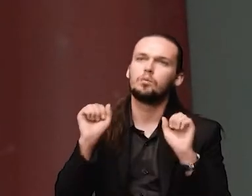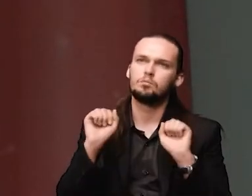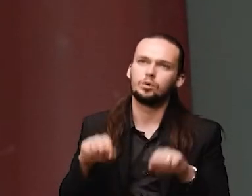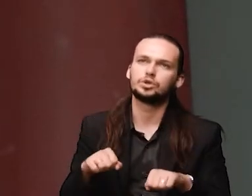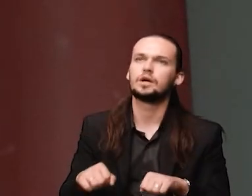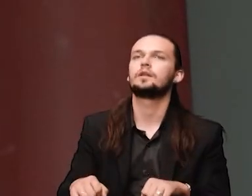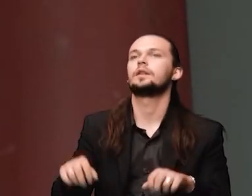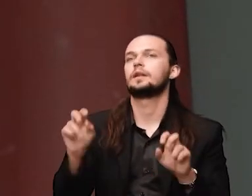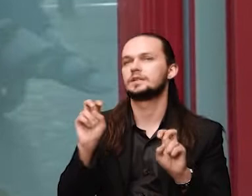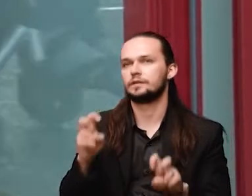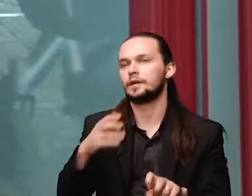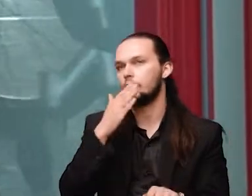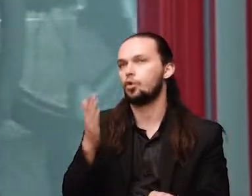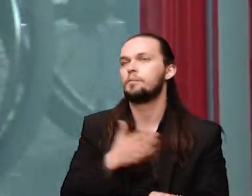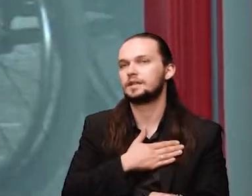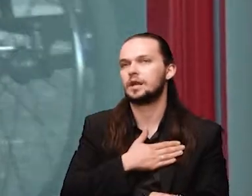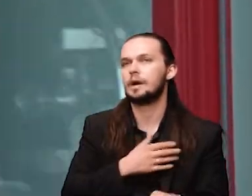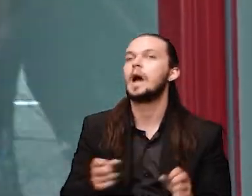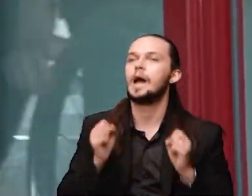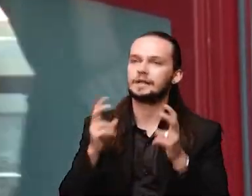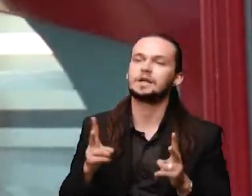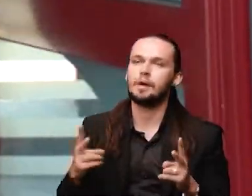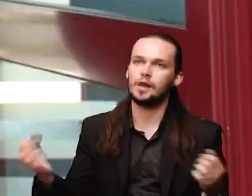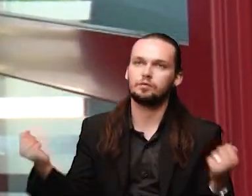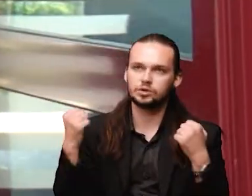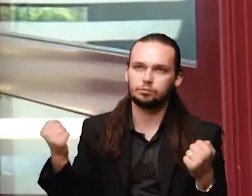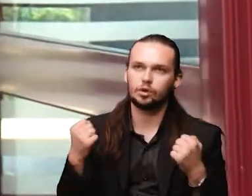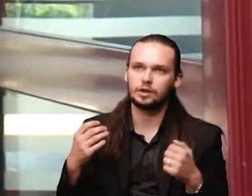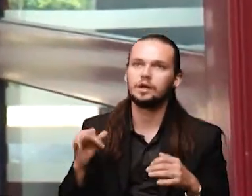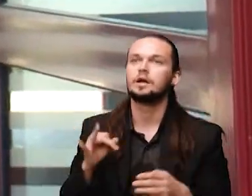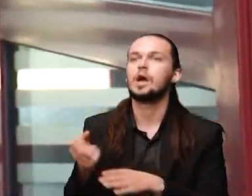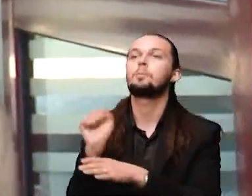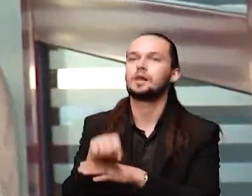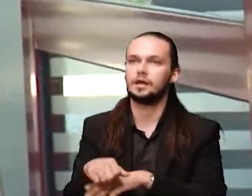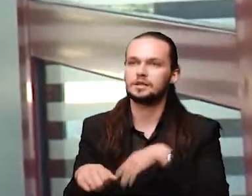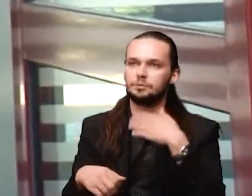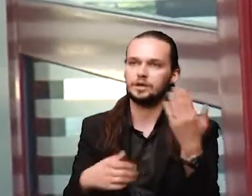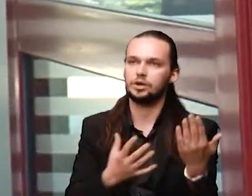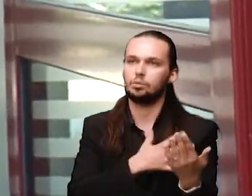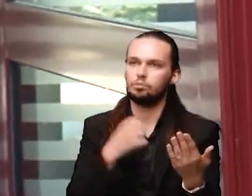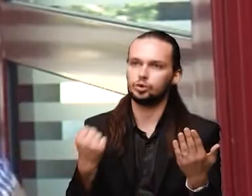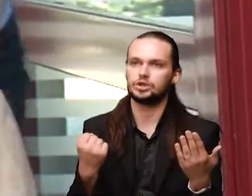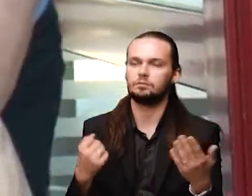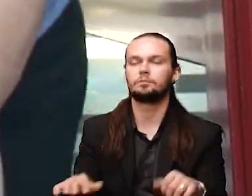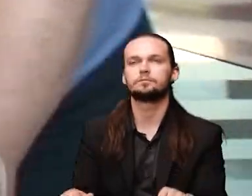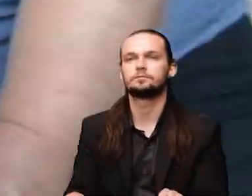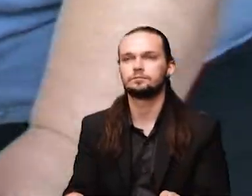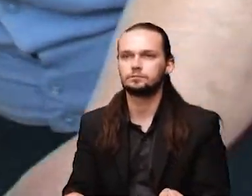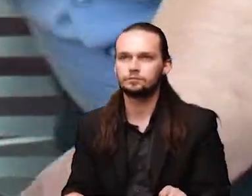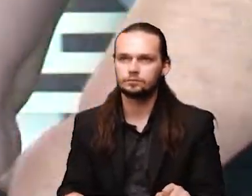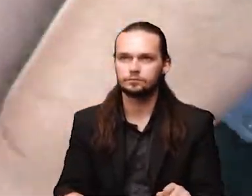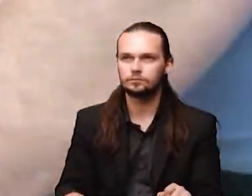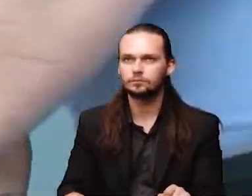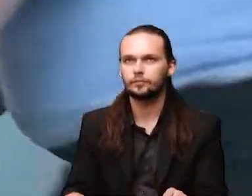по мегаполису, можно смело называть любителями экстремального спорта и преклониться перед их мужеством.